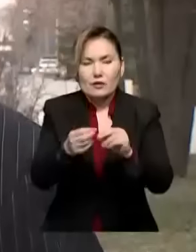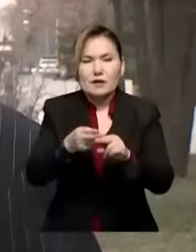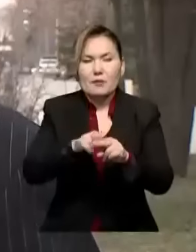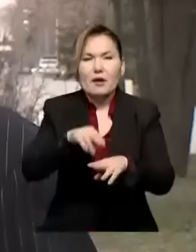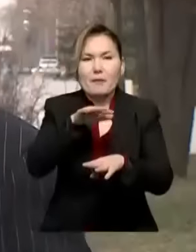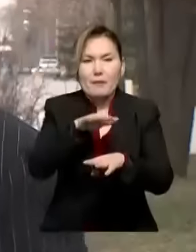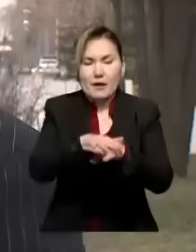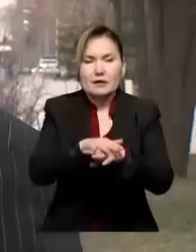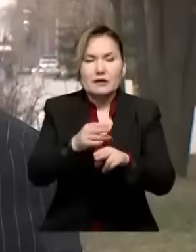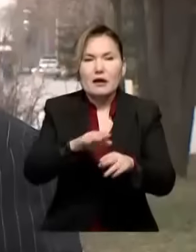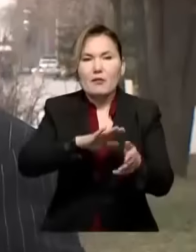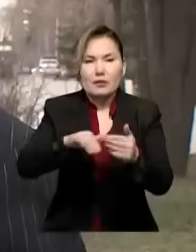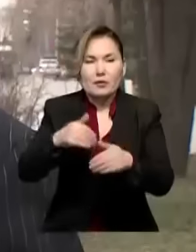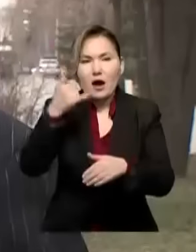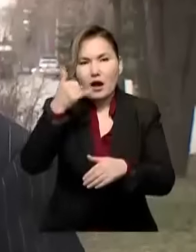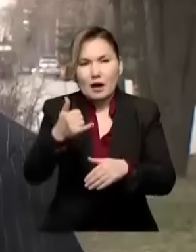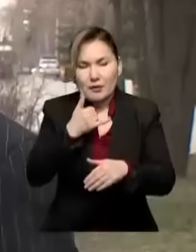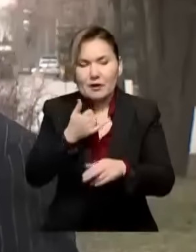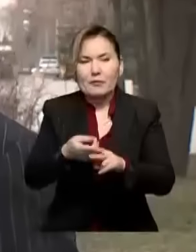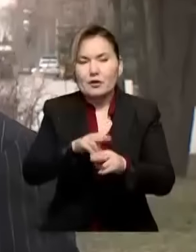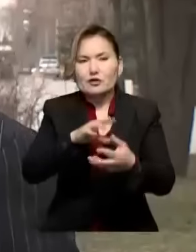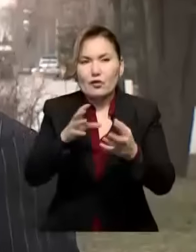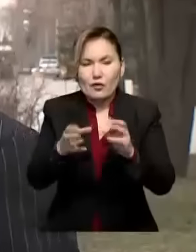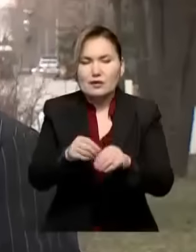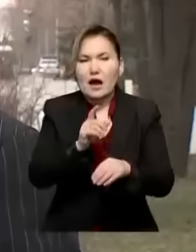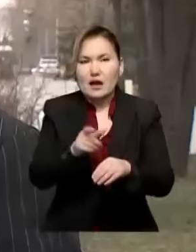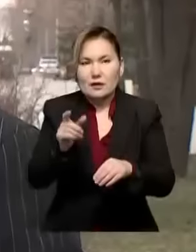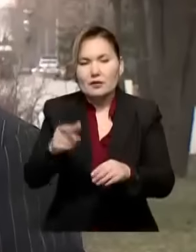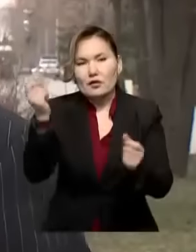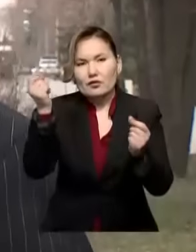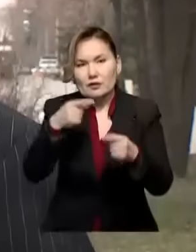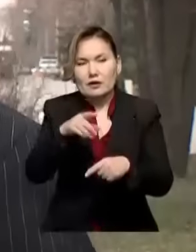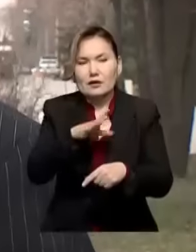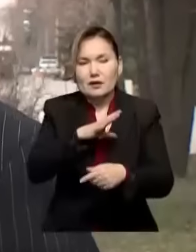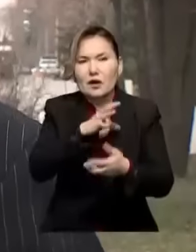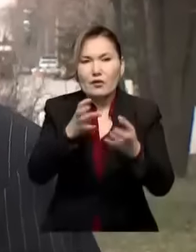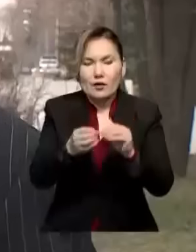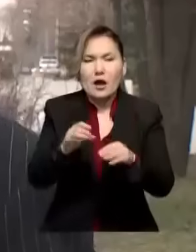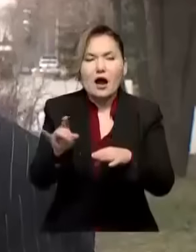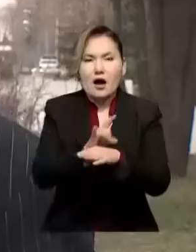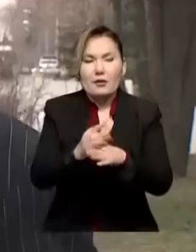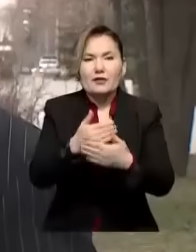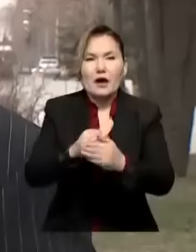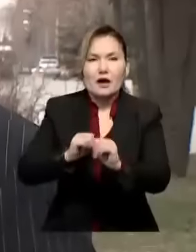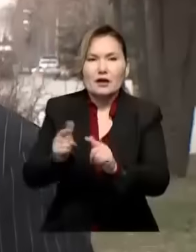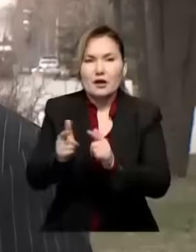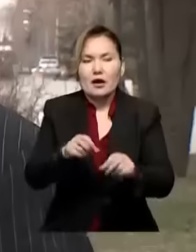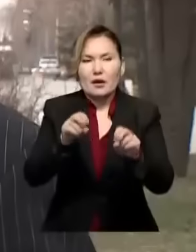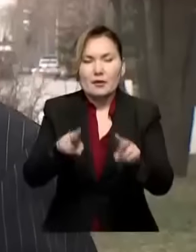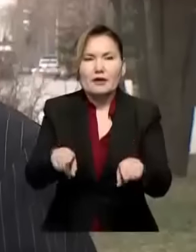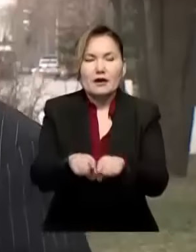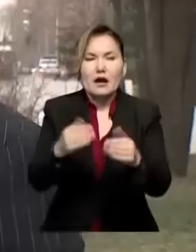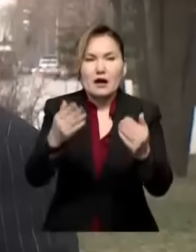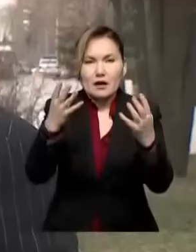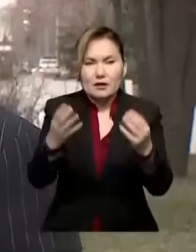банктер хабарласып, осы кредитор өзі хабарласқан кезде біліп жататын жағдайлар болады. Осындай алаяқтықтың алдын алу үшін осы